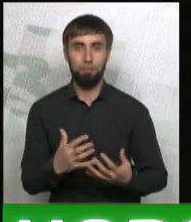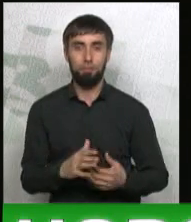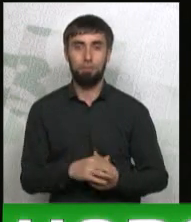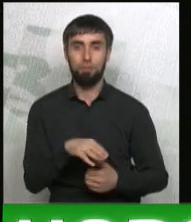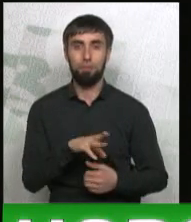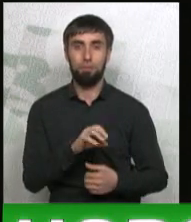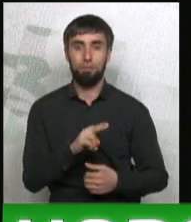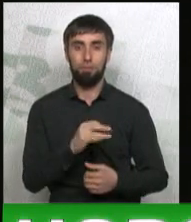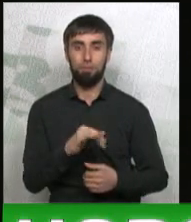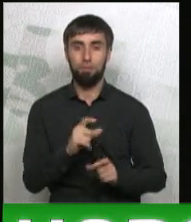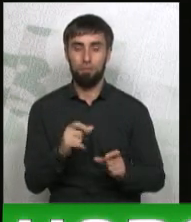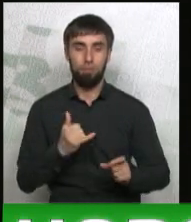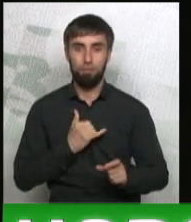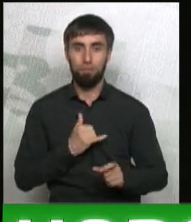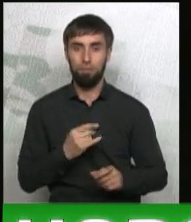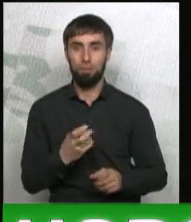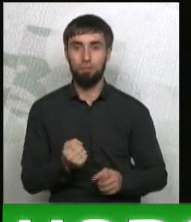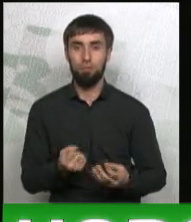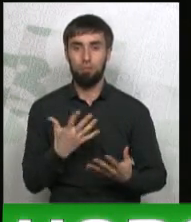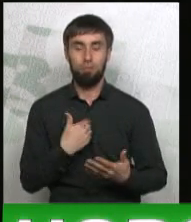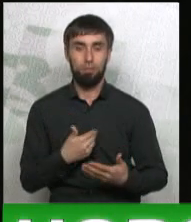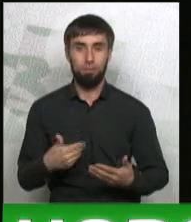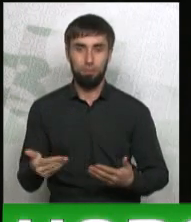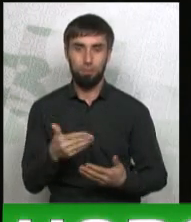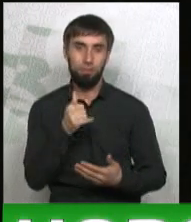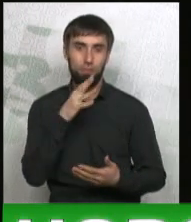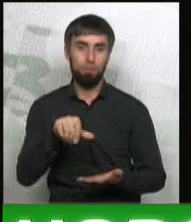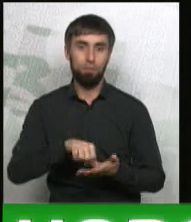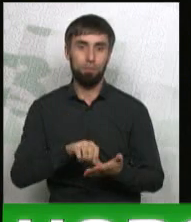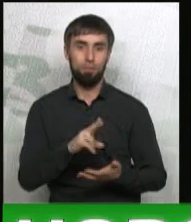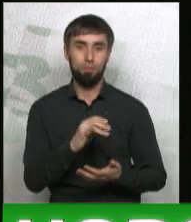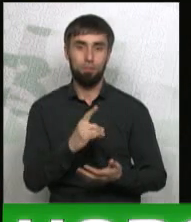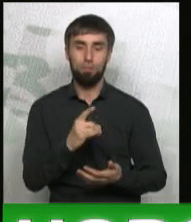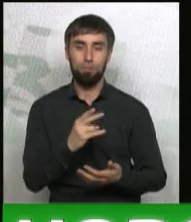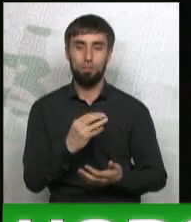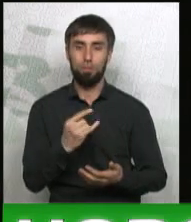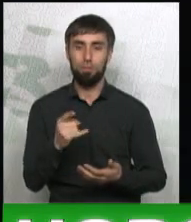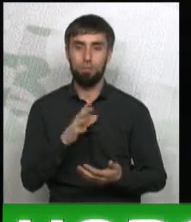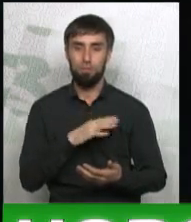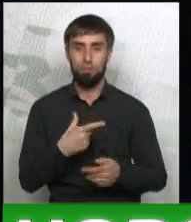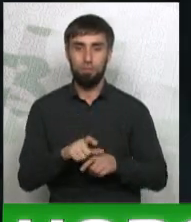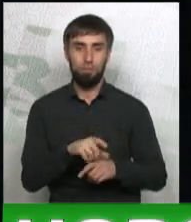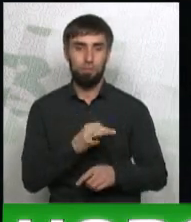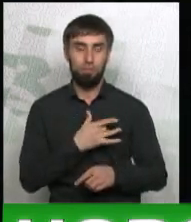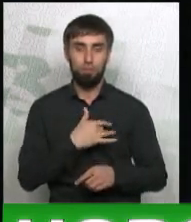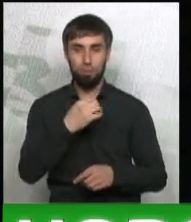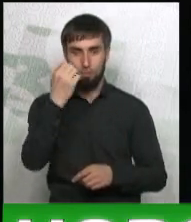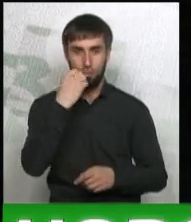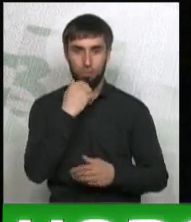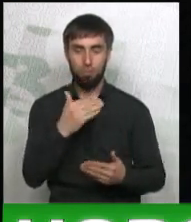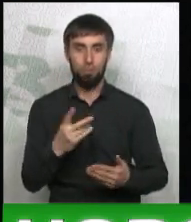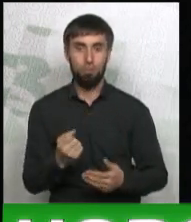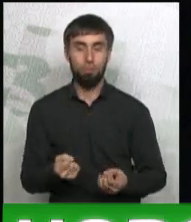творческие люди у нас, настолько. Я вот всем, которые на сцене были, которые, я вам искренне благодарен.